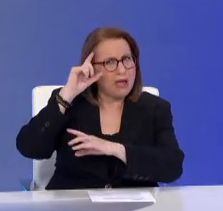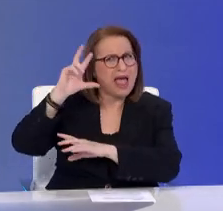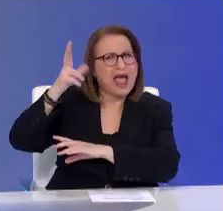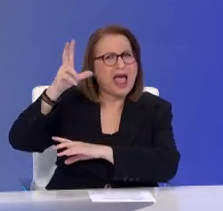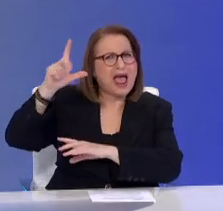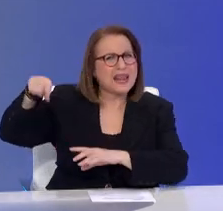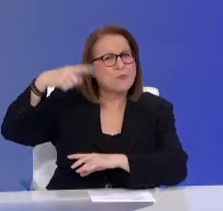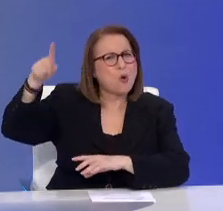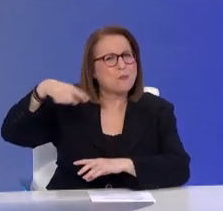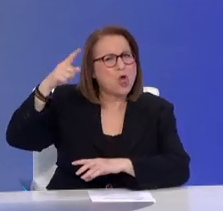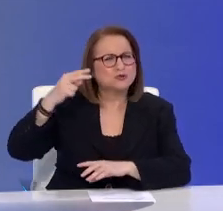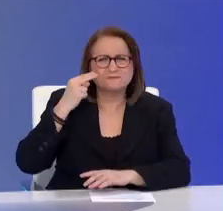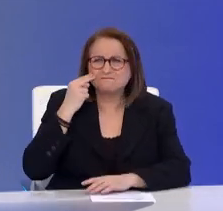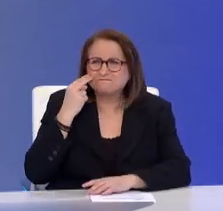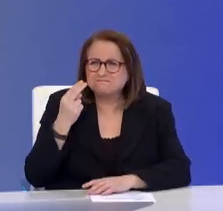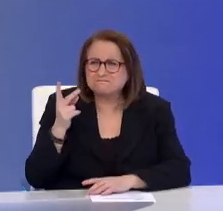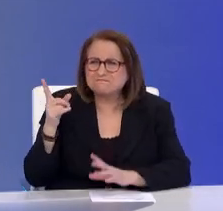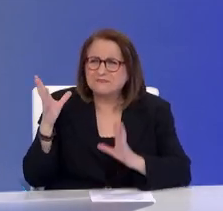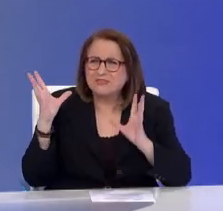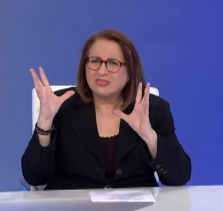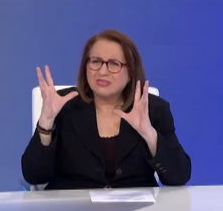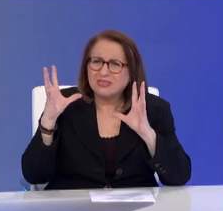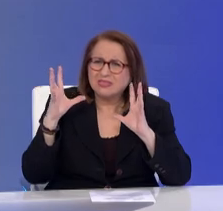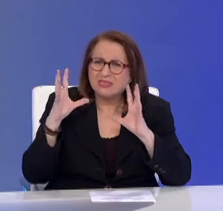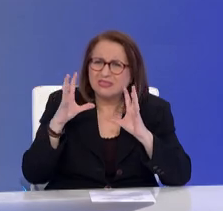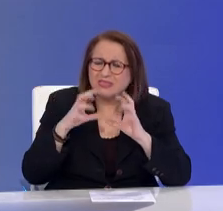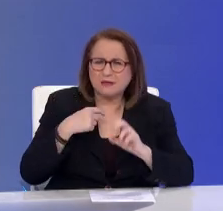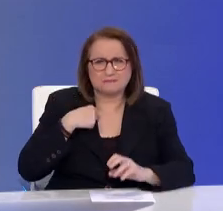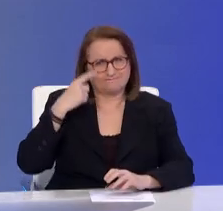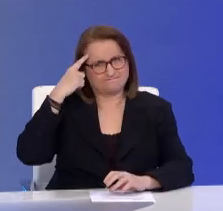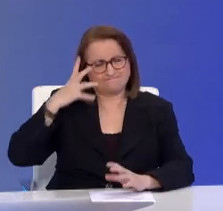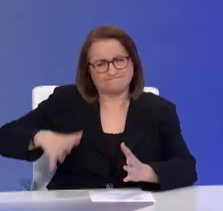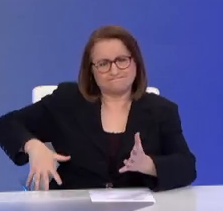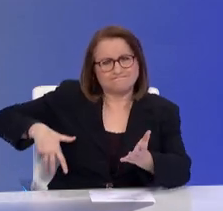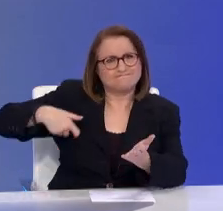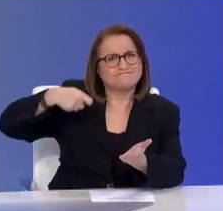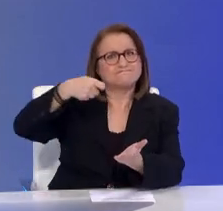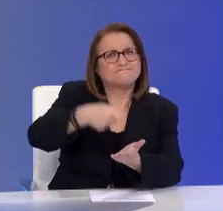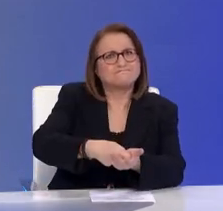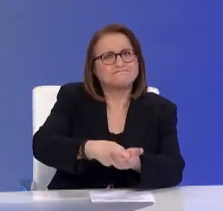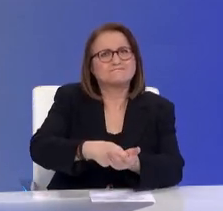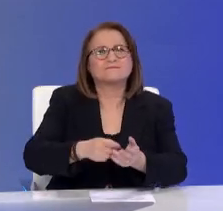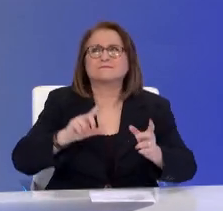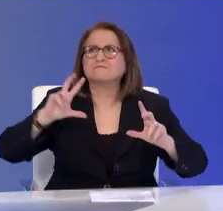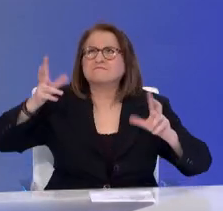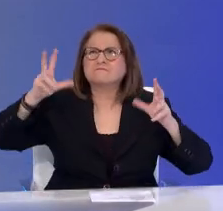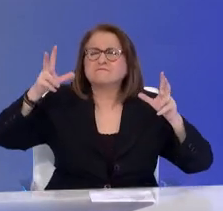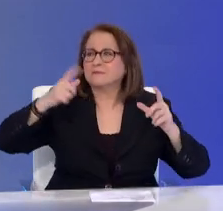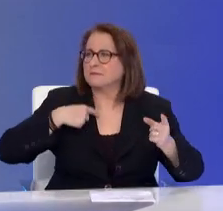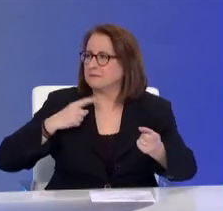καταστρεφόταν και σκέφτηκα ότι ήταν μια καλή ιδέα να τους αναστηνώσω. Με φίλους μου